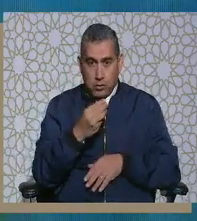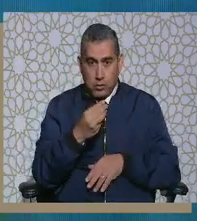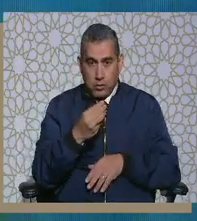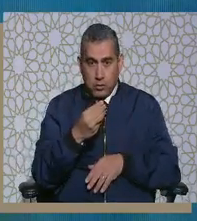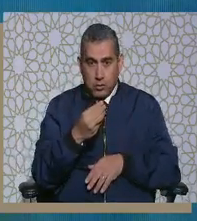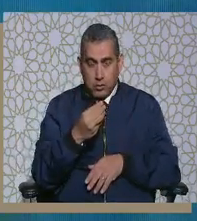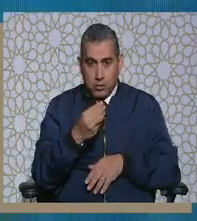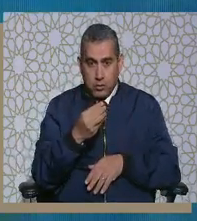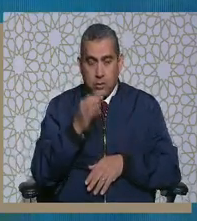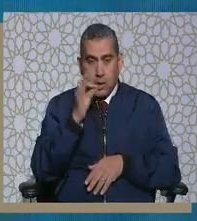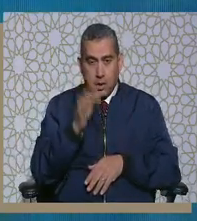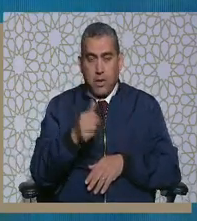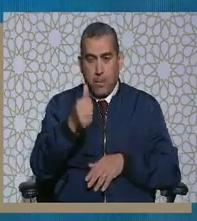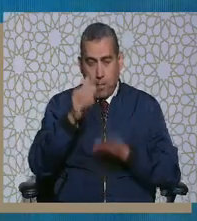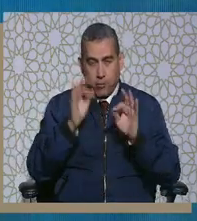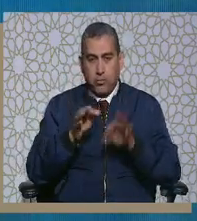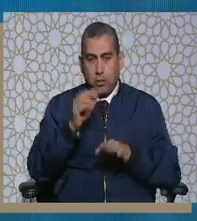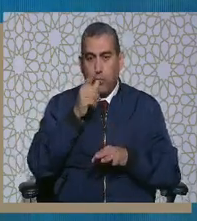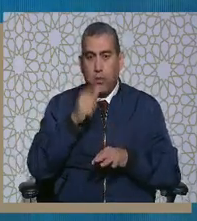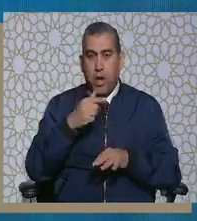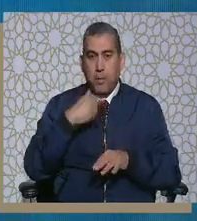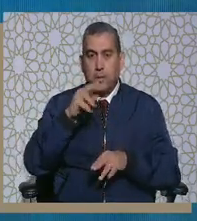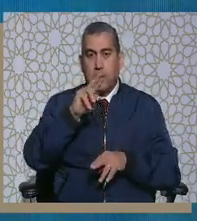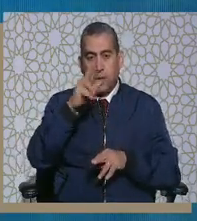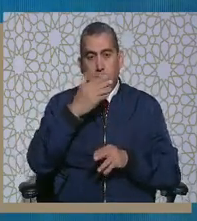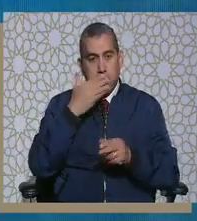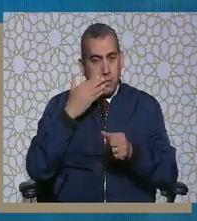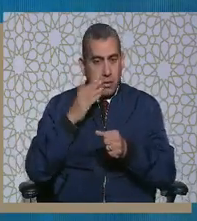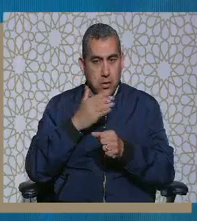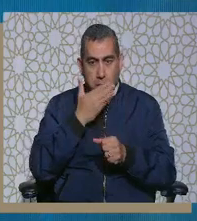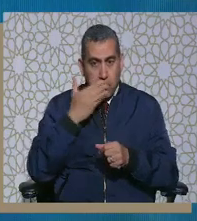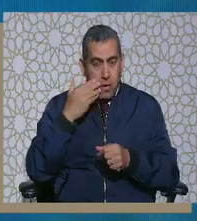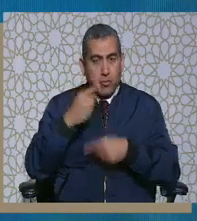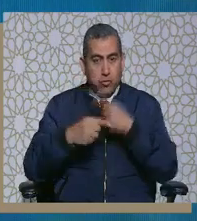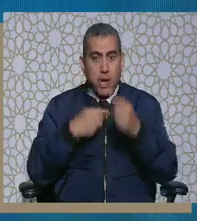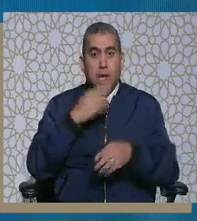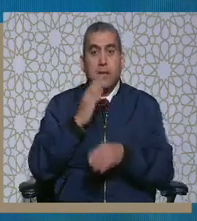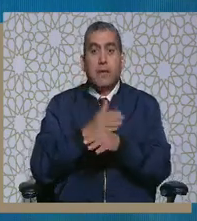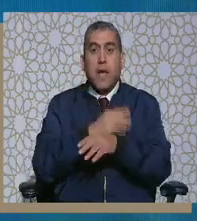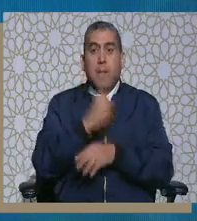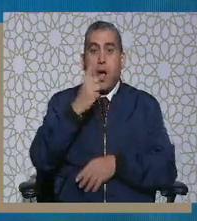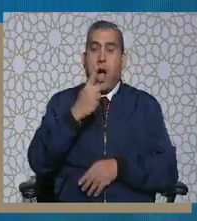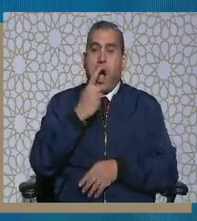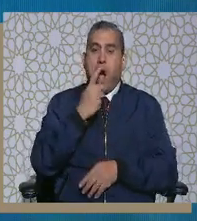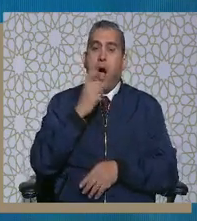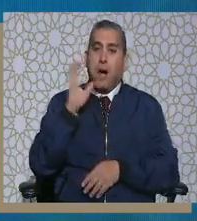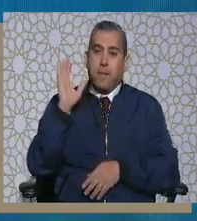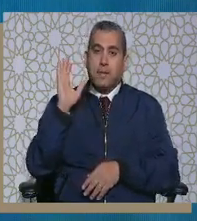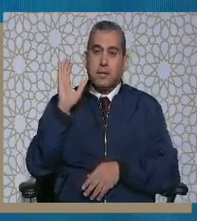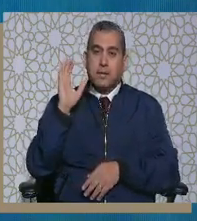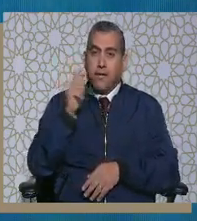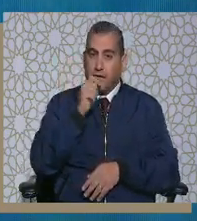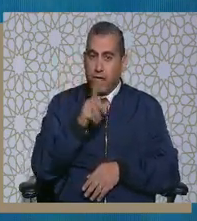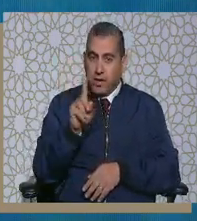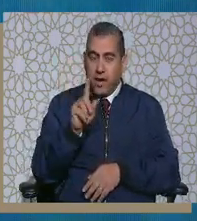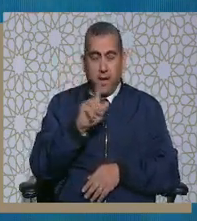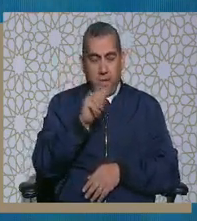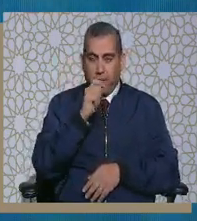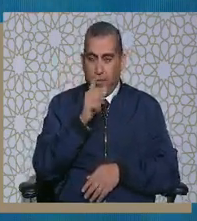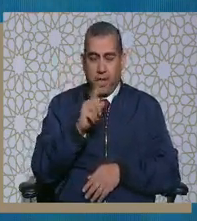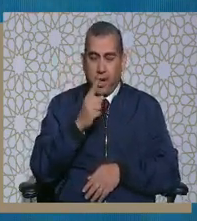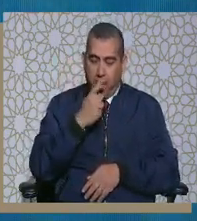مولانا تمام يا مولانا. طيب فكمل صيامك يا حاج محمد. لما كنت تعبان اخد ما تفطرنيش. ما تفضلكش